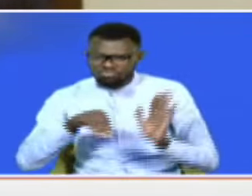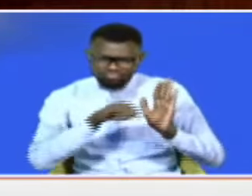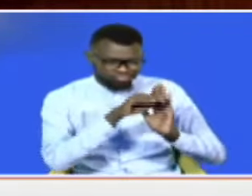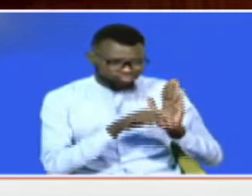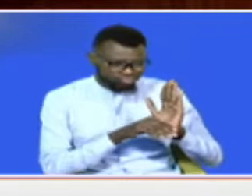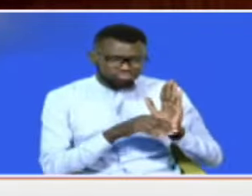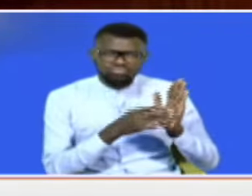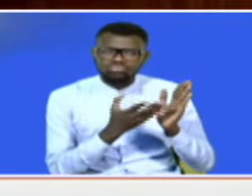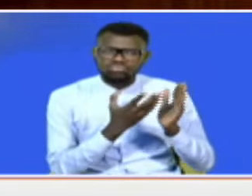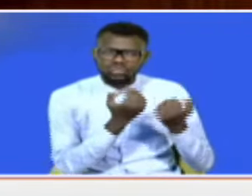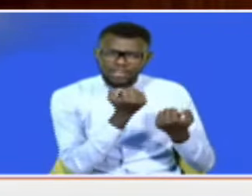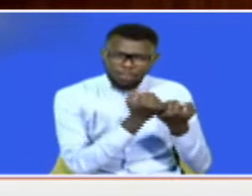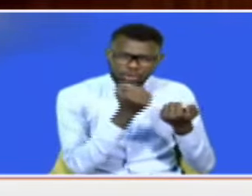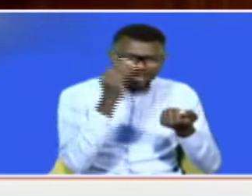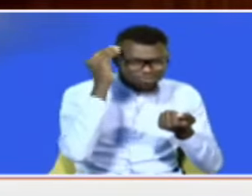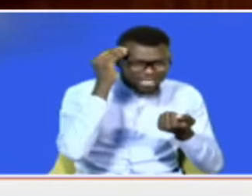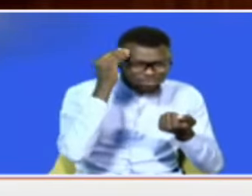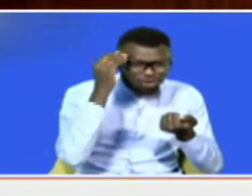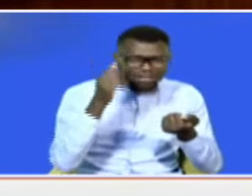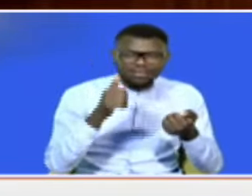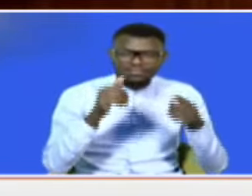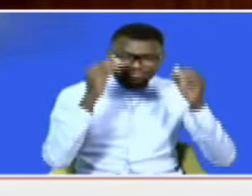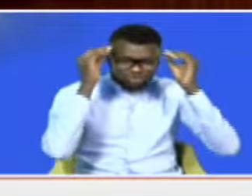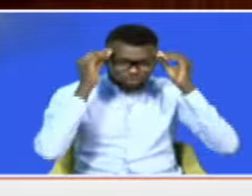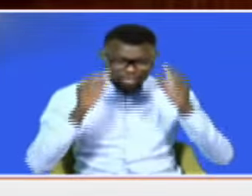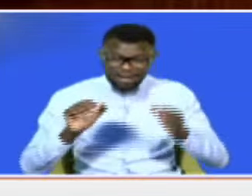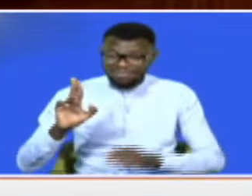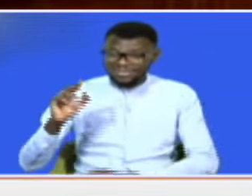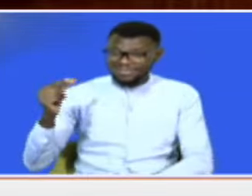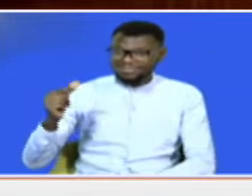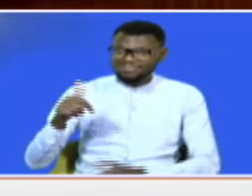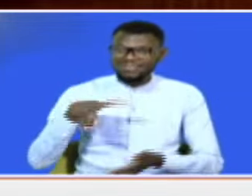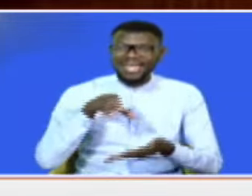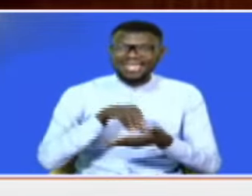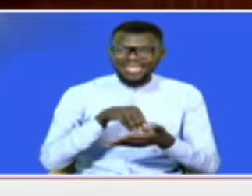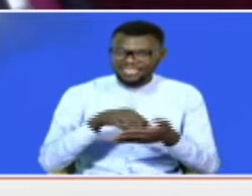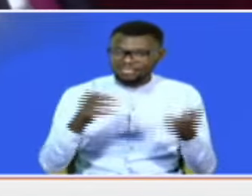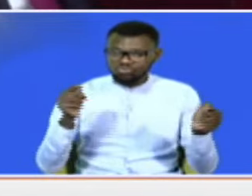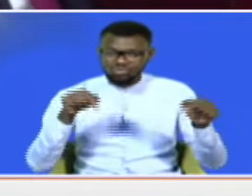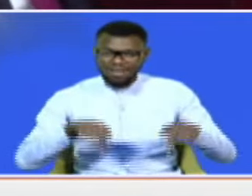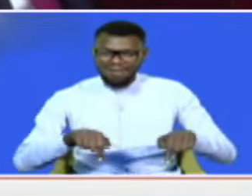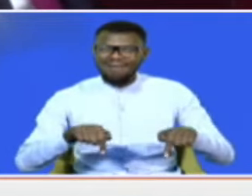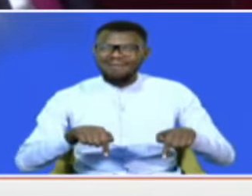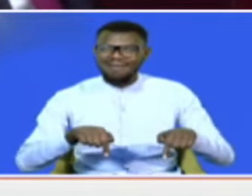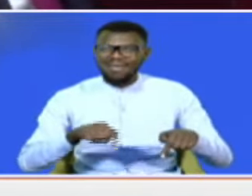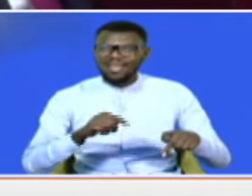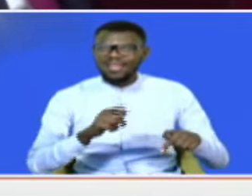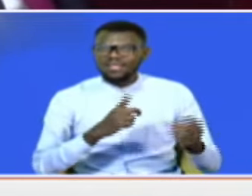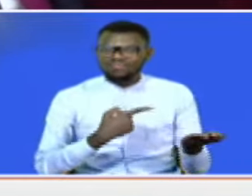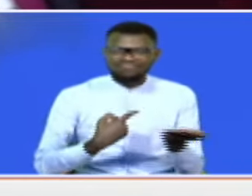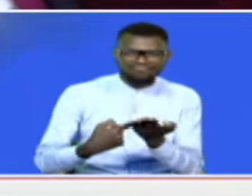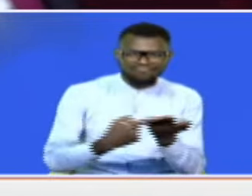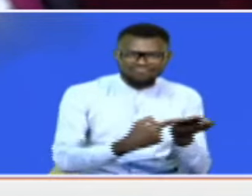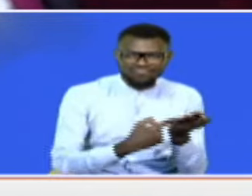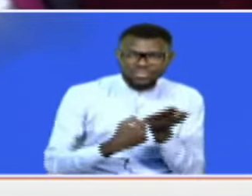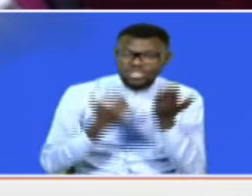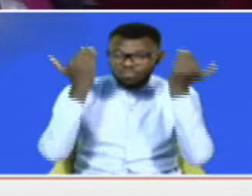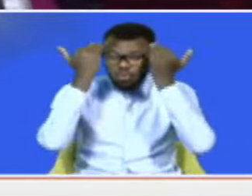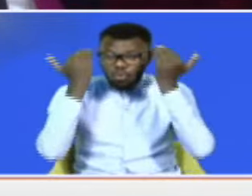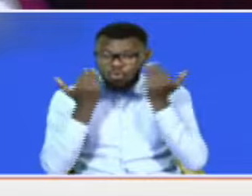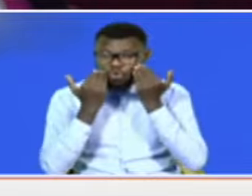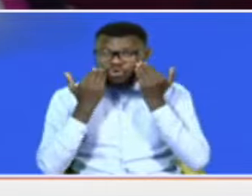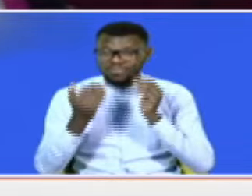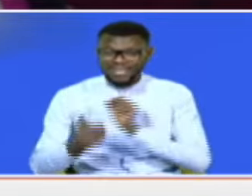ya ughaibuni kwa wanafunzi wa kaunti ya Uasin Gishu ilirejea mahakamani hii leo. Katika kesi hiyo, seneta wa Uasin Gishu